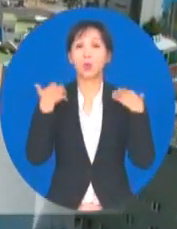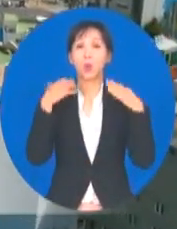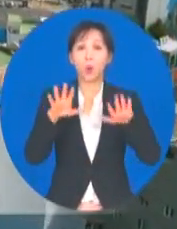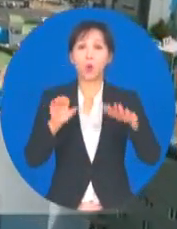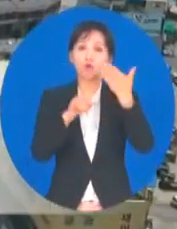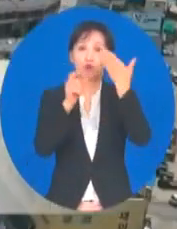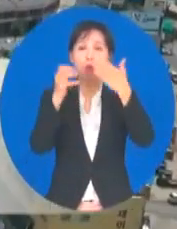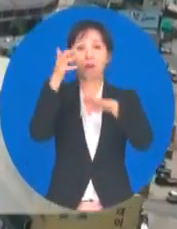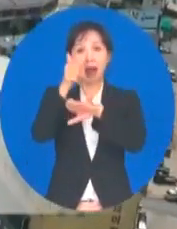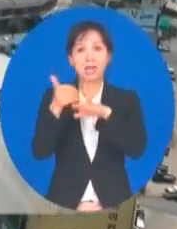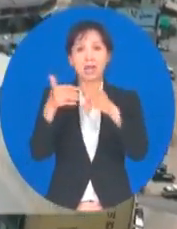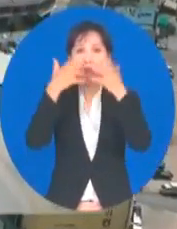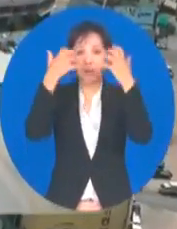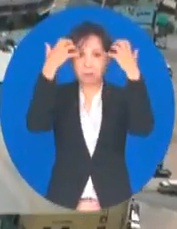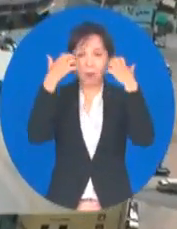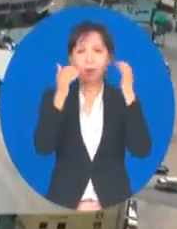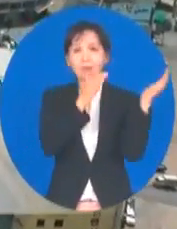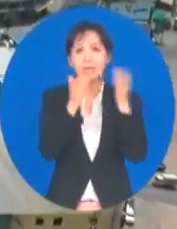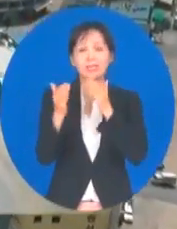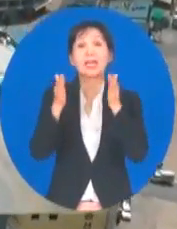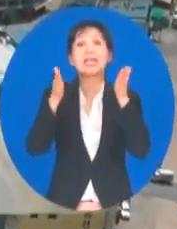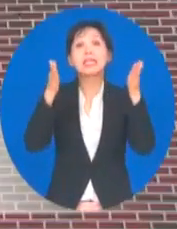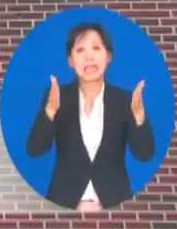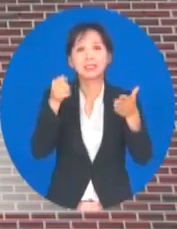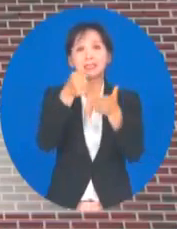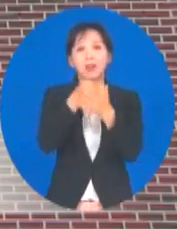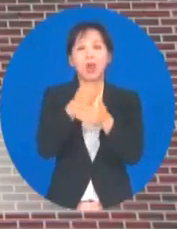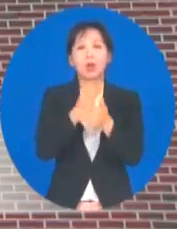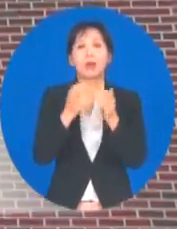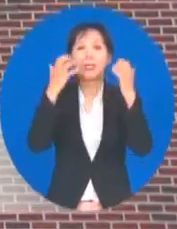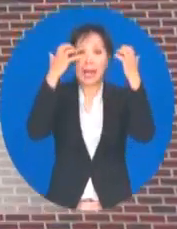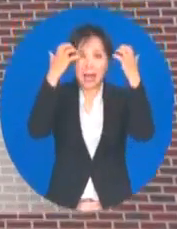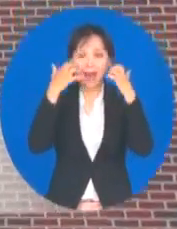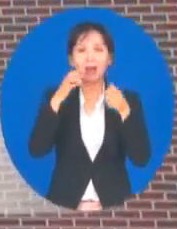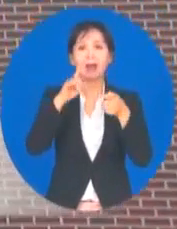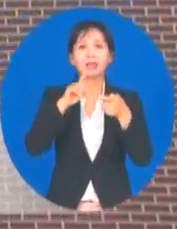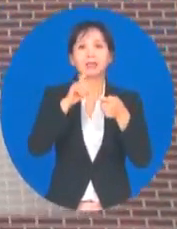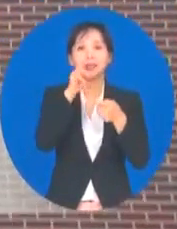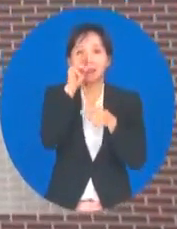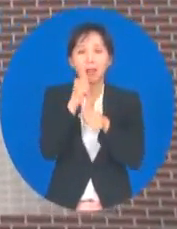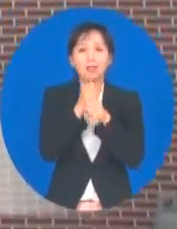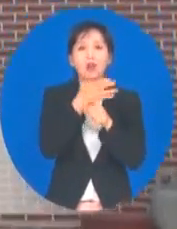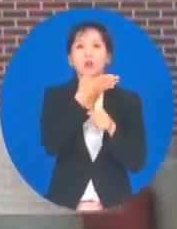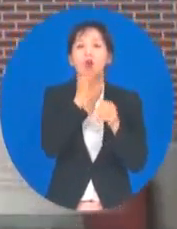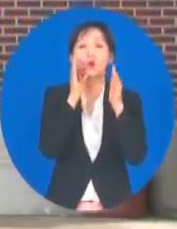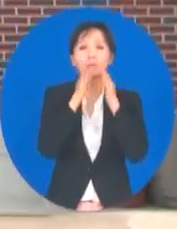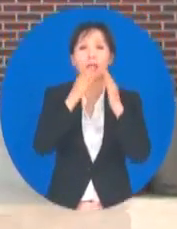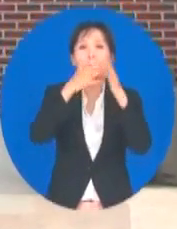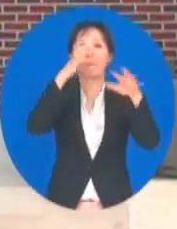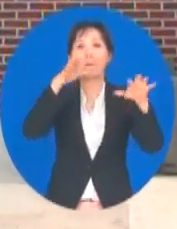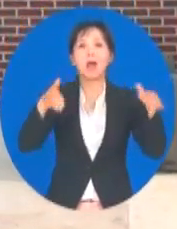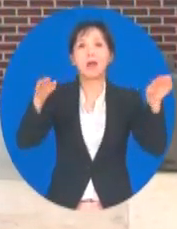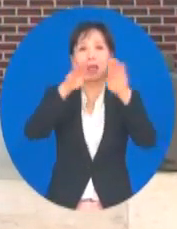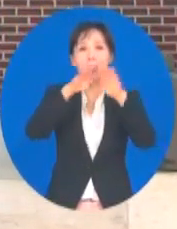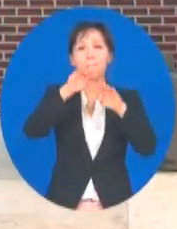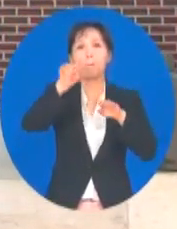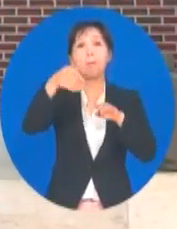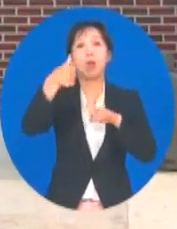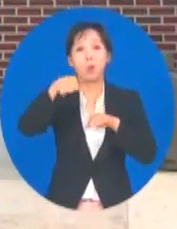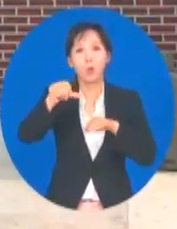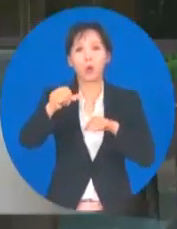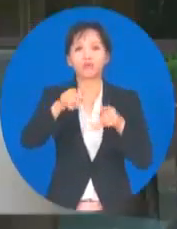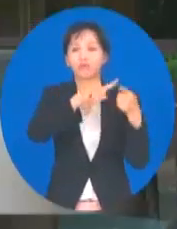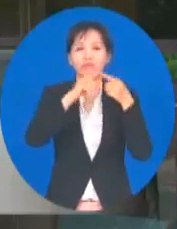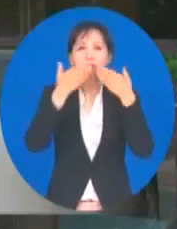시는 오늘 9월 말까지를 폭염대책 기간으로 정하고 폭염에 대비해 경로당과 마을회관 105개소를 무더위